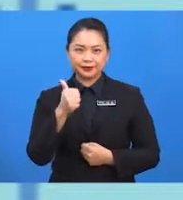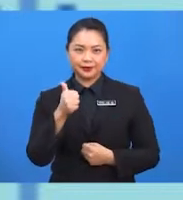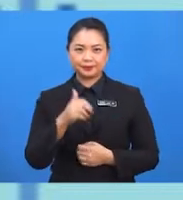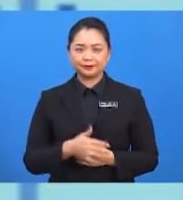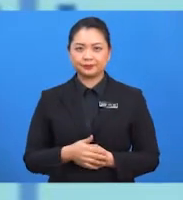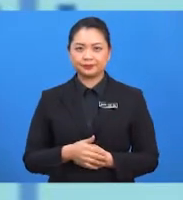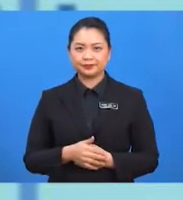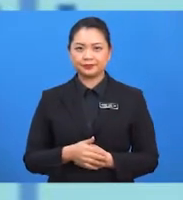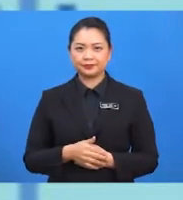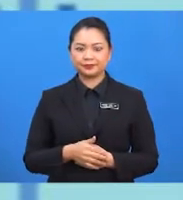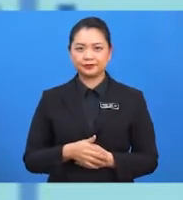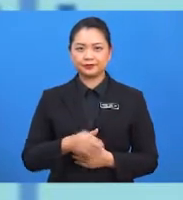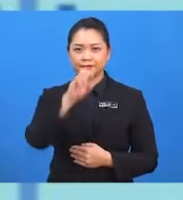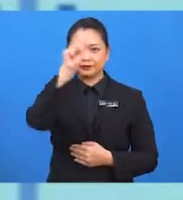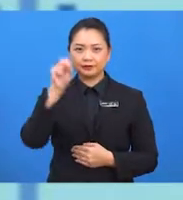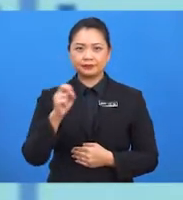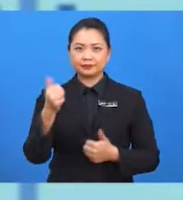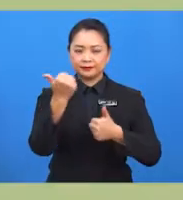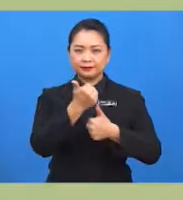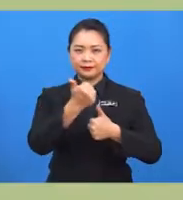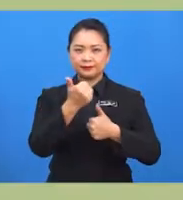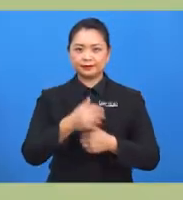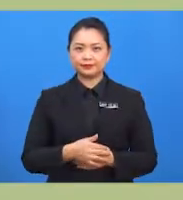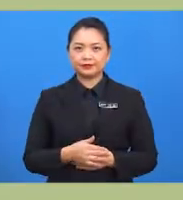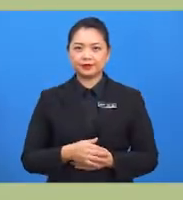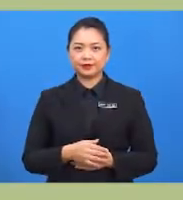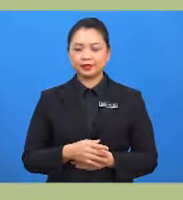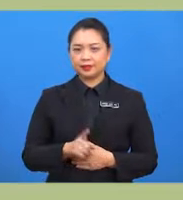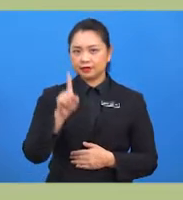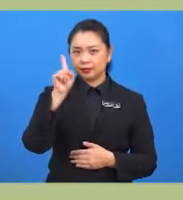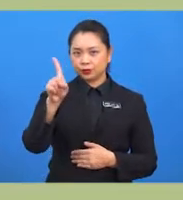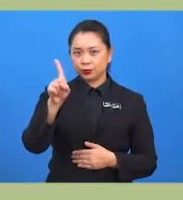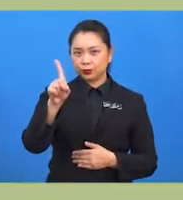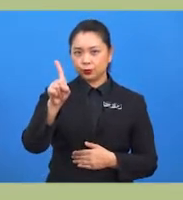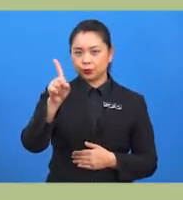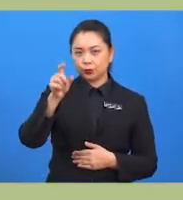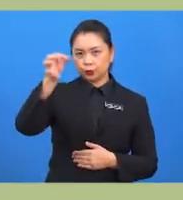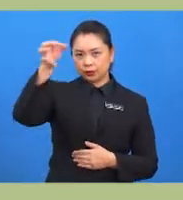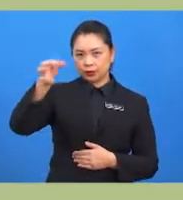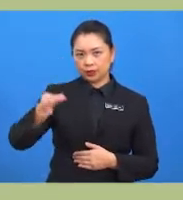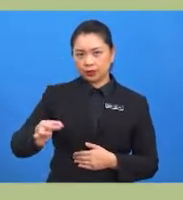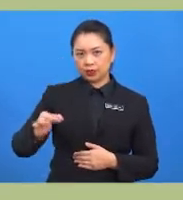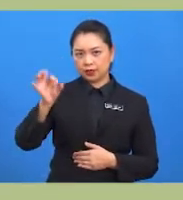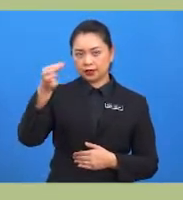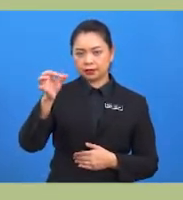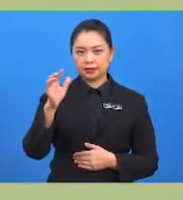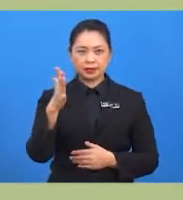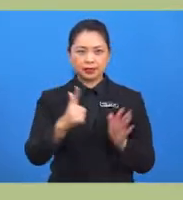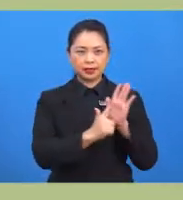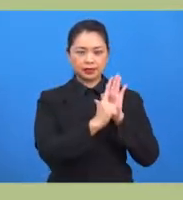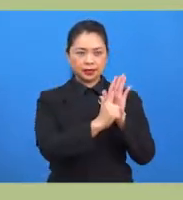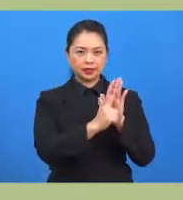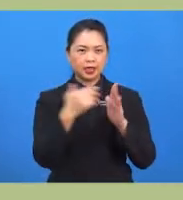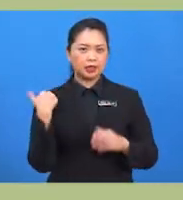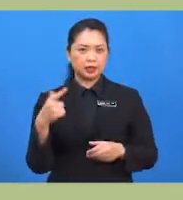Hai vagos itu soalnya pertama sebuah gelang tidak berlabel mengandungi